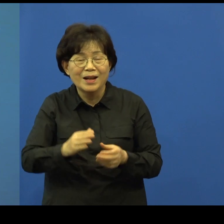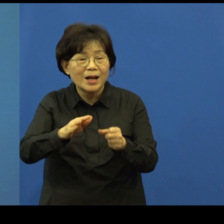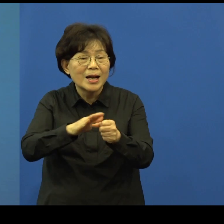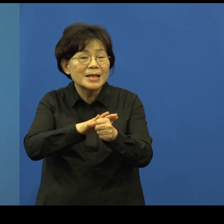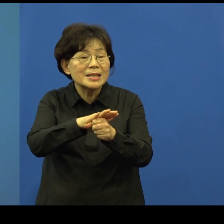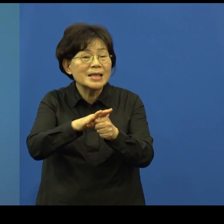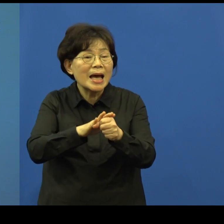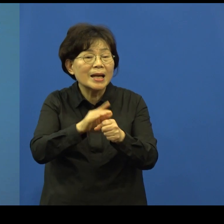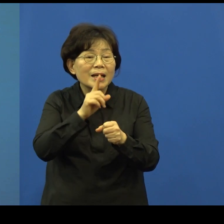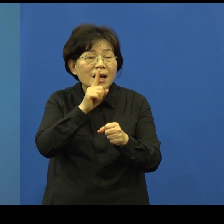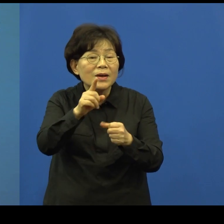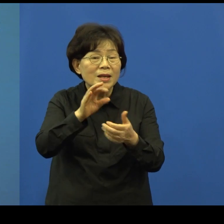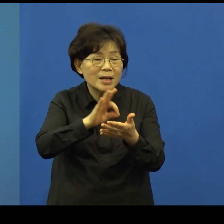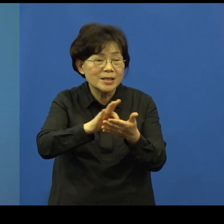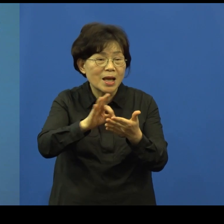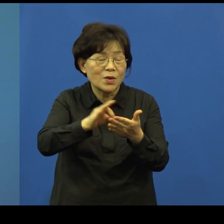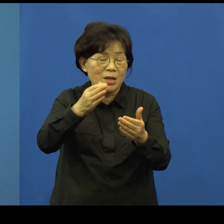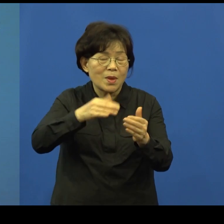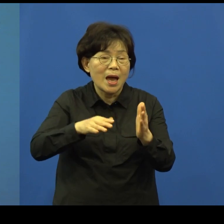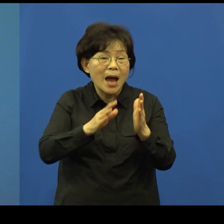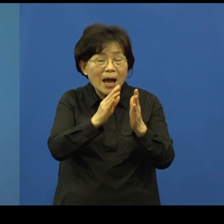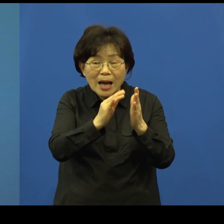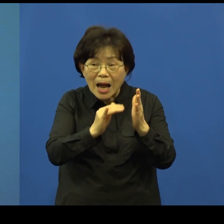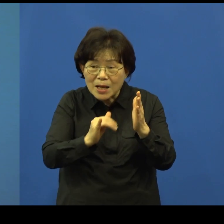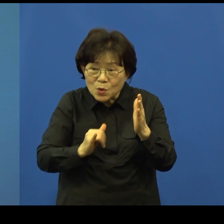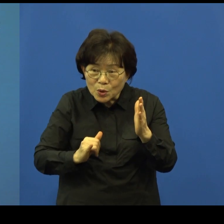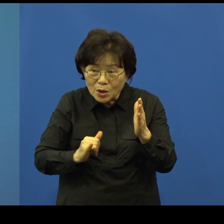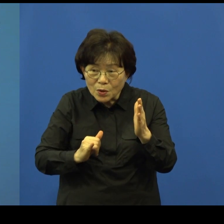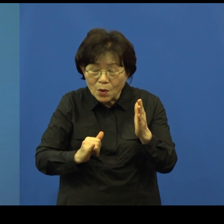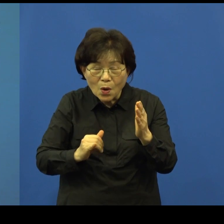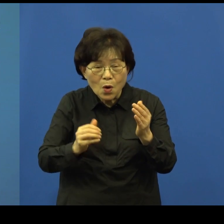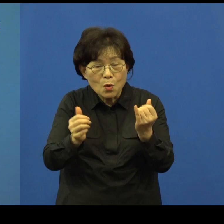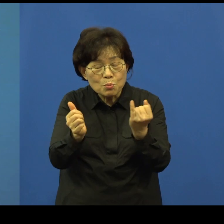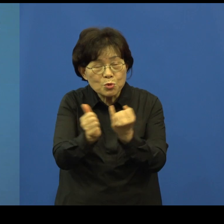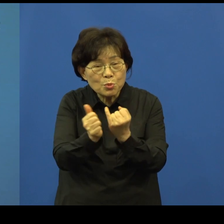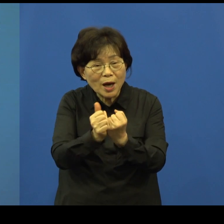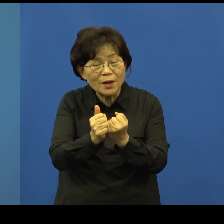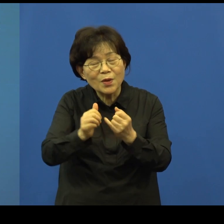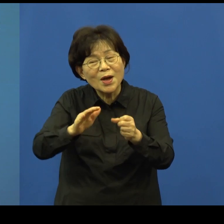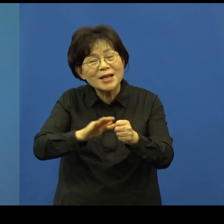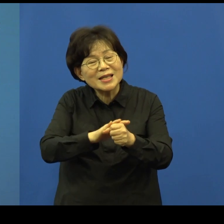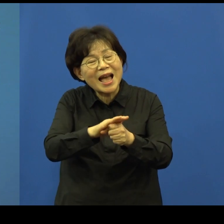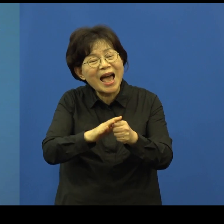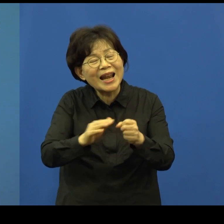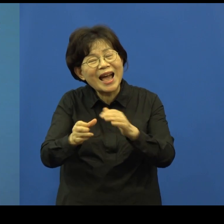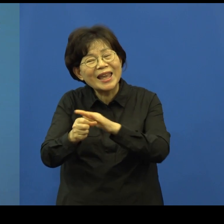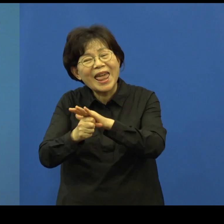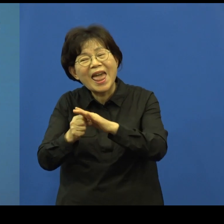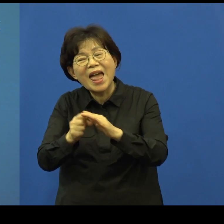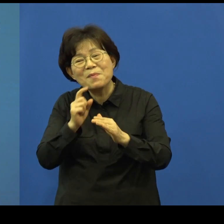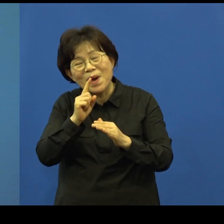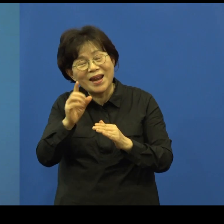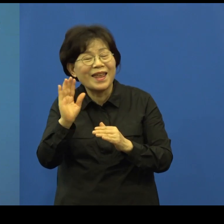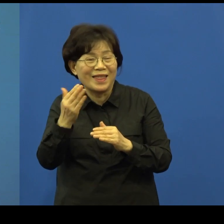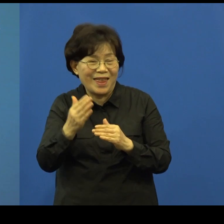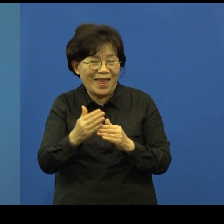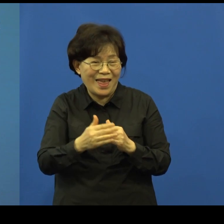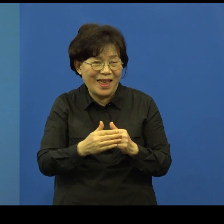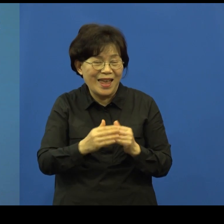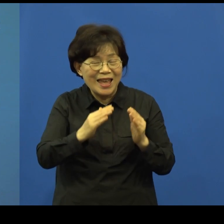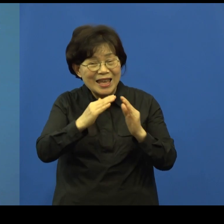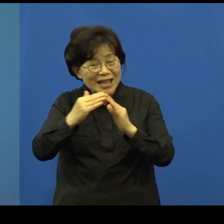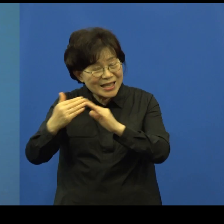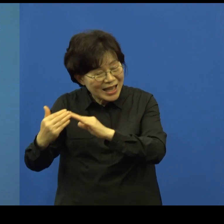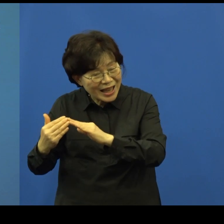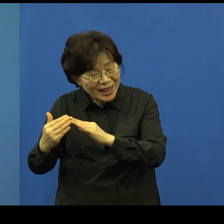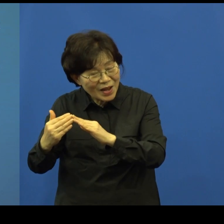사랑의 언어를 사용해 보라는 거예요. 가족끼리도 사랑한다는 말이 중요하다. 이사 간다고 환경이 안 바뀌어져요. 말을 바꾸면